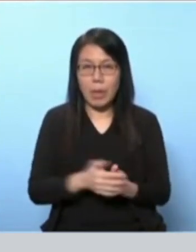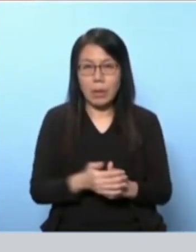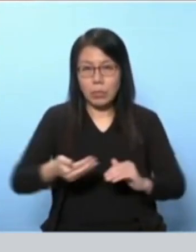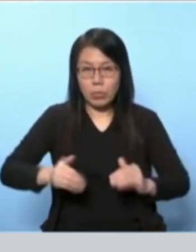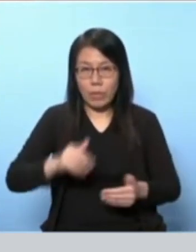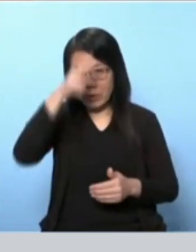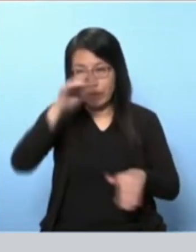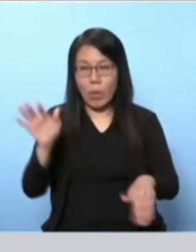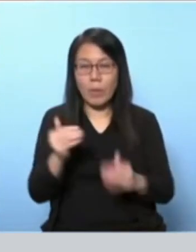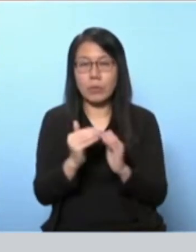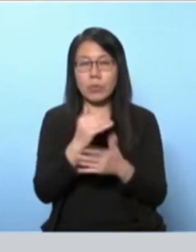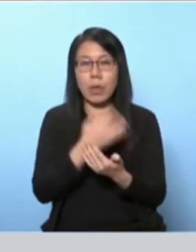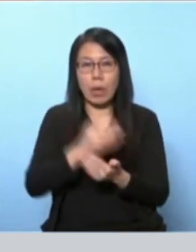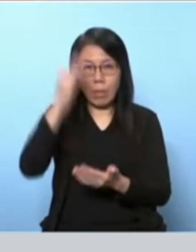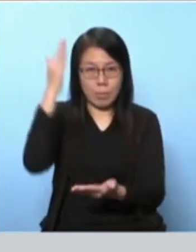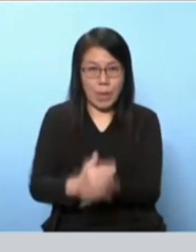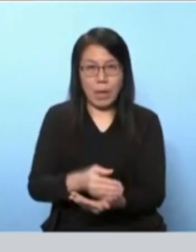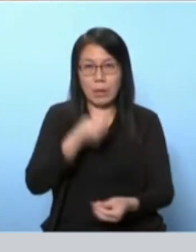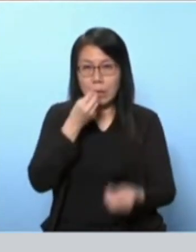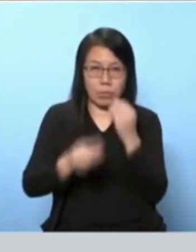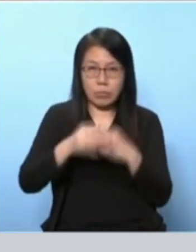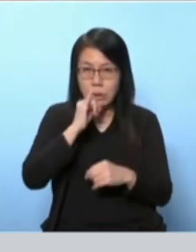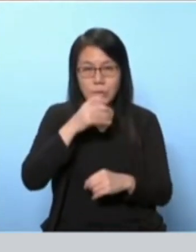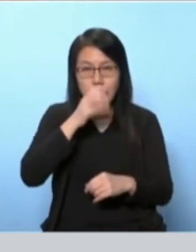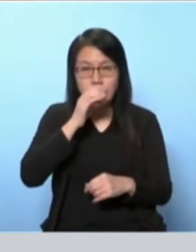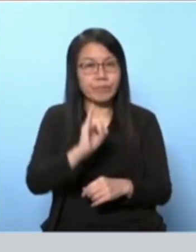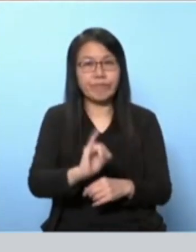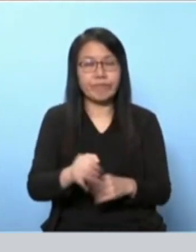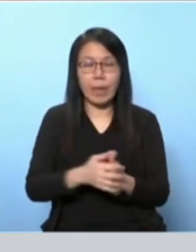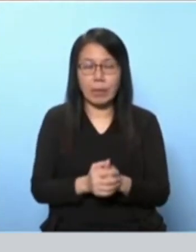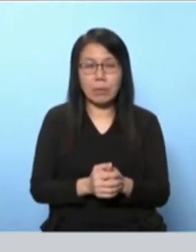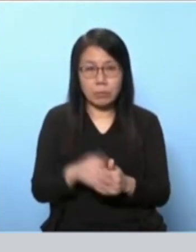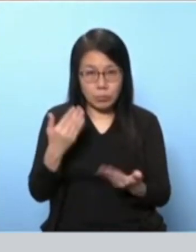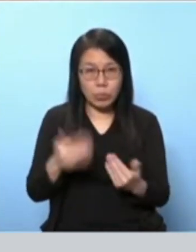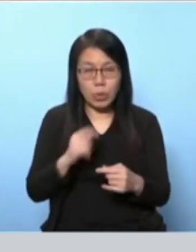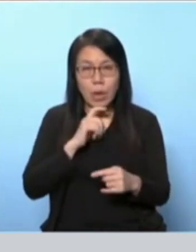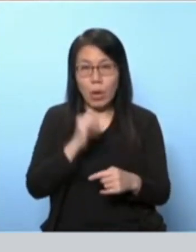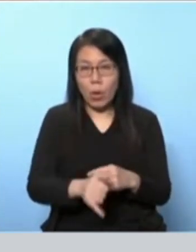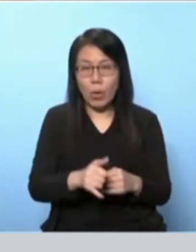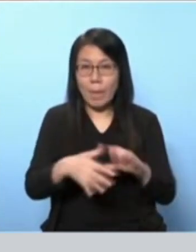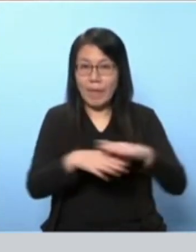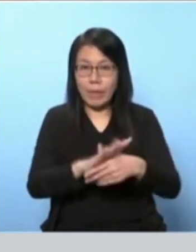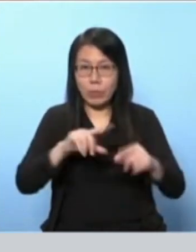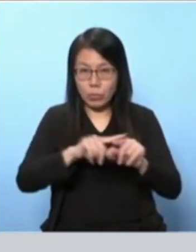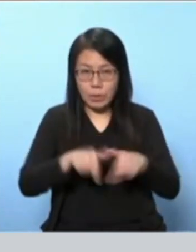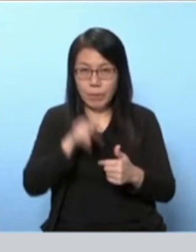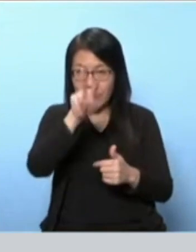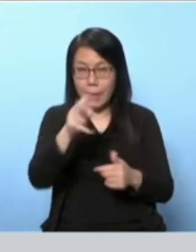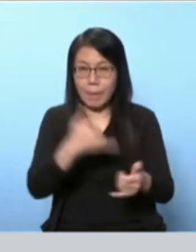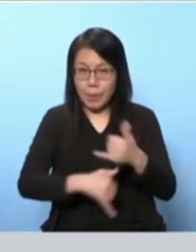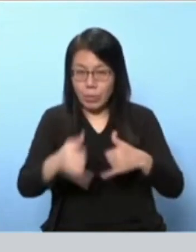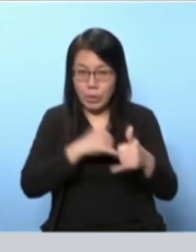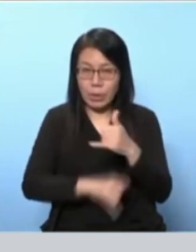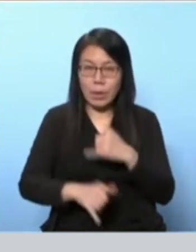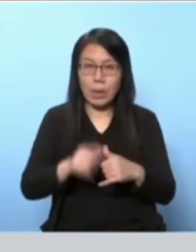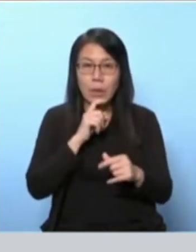家就係多數一刀切咁樣咧，係禁止飲食嘅喎。咁咧，其實大家都可能有去過，譬如文化中心睇表演，都要中場